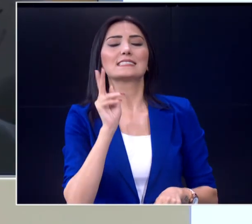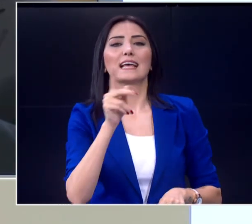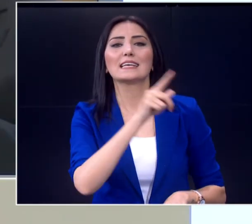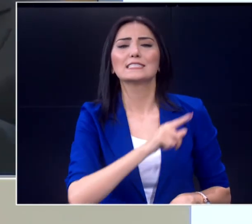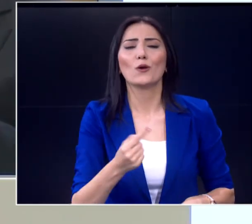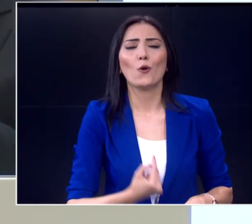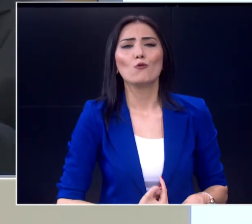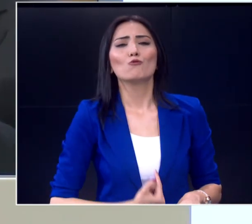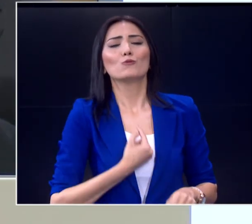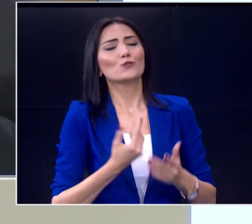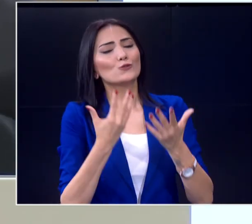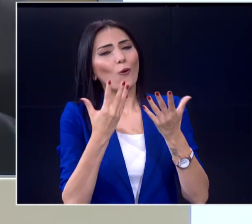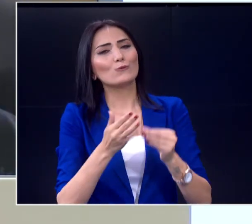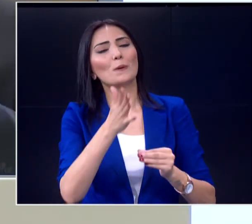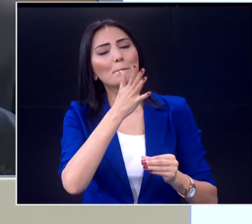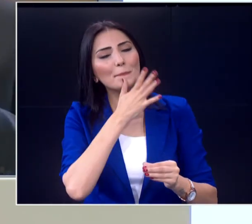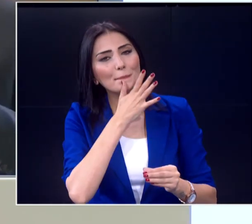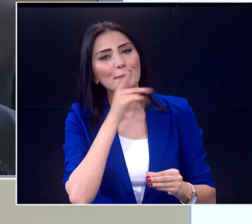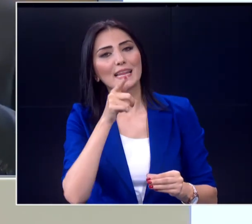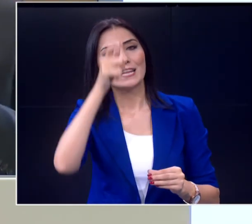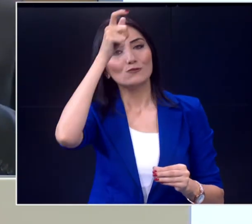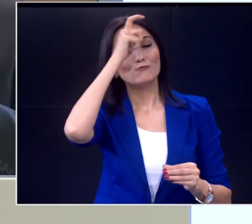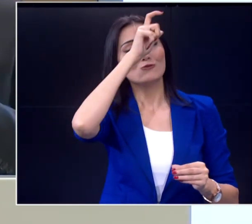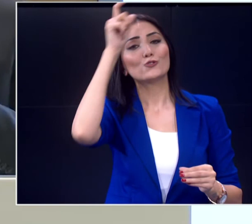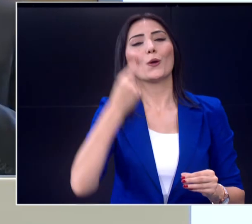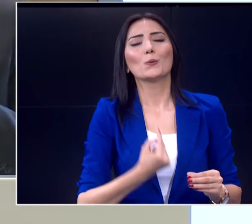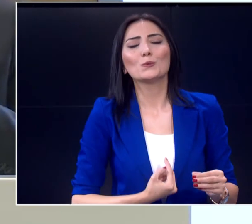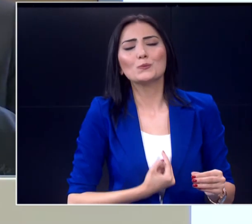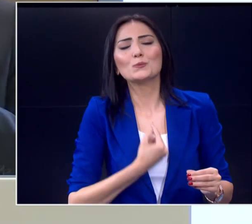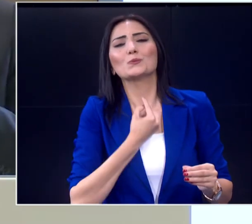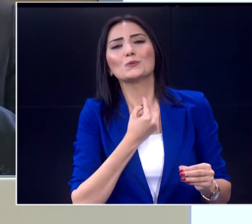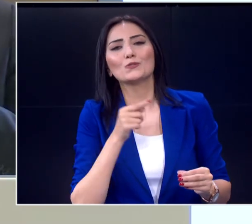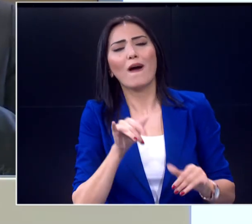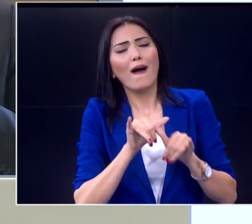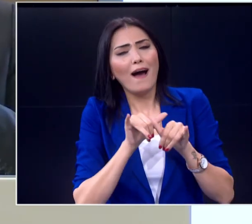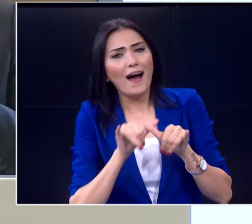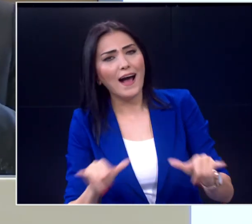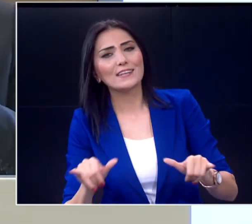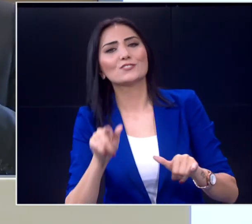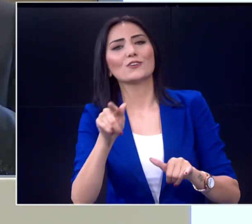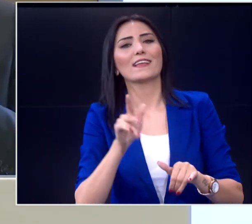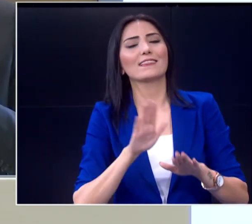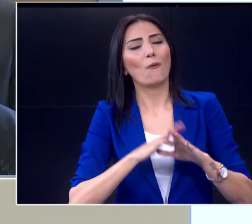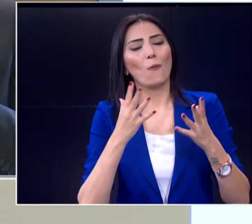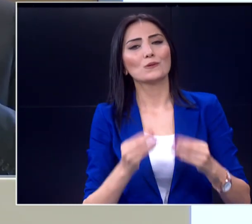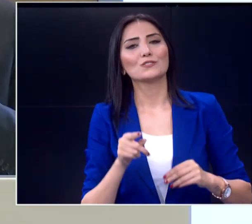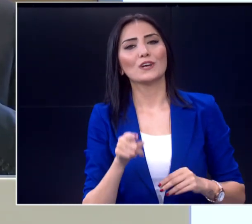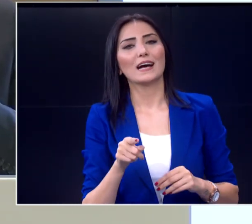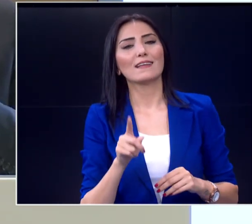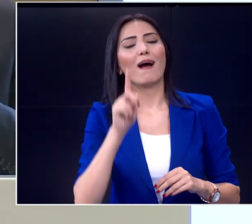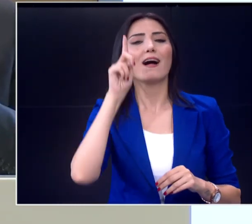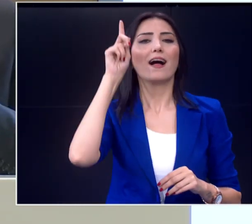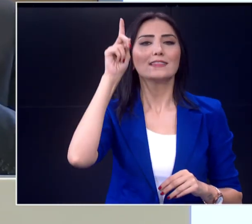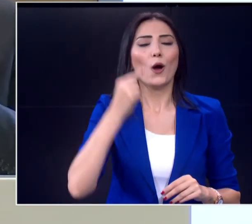Sizin umudunuz oldukça bilin ki Türkiye'nin umudu da aynı şekilde yeşerecektir.